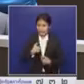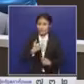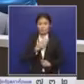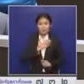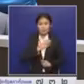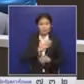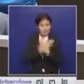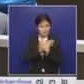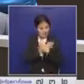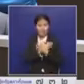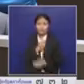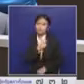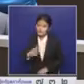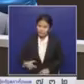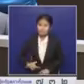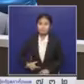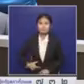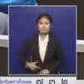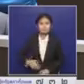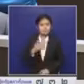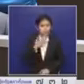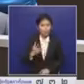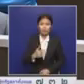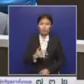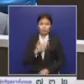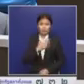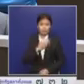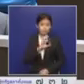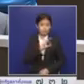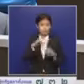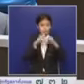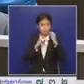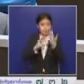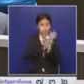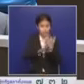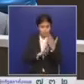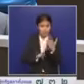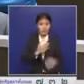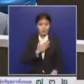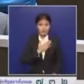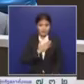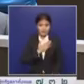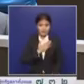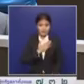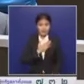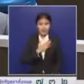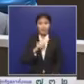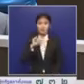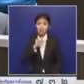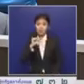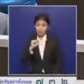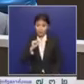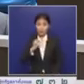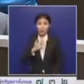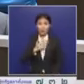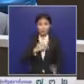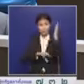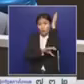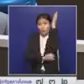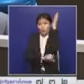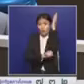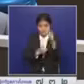ทั้งในฐานะสมาชิกพรรคภูมิใจไทยในฐานะส.สสง